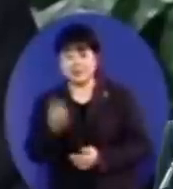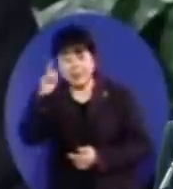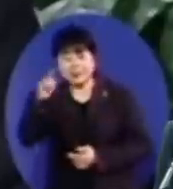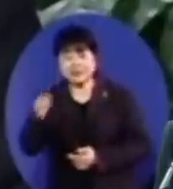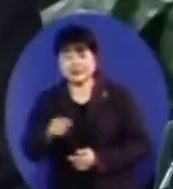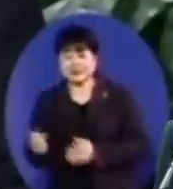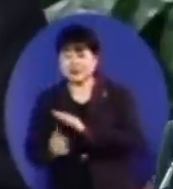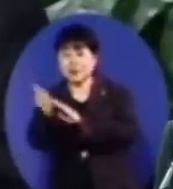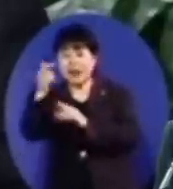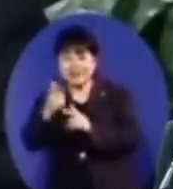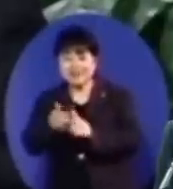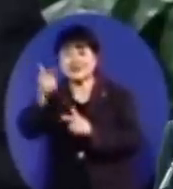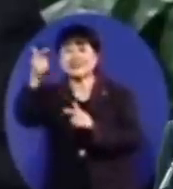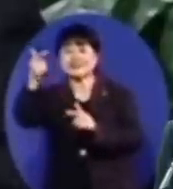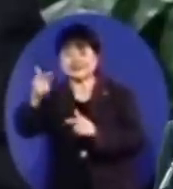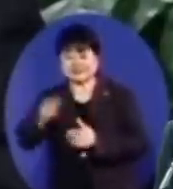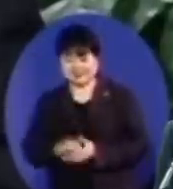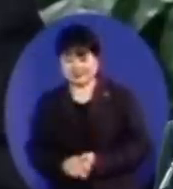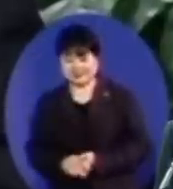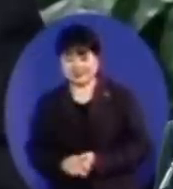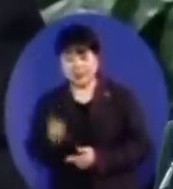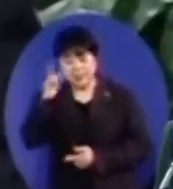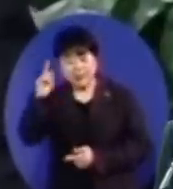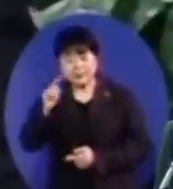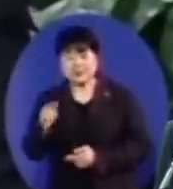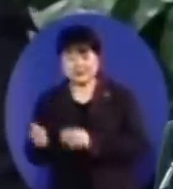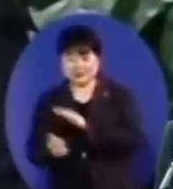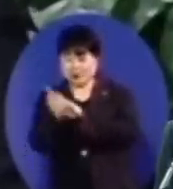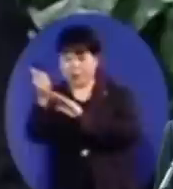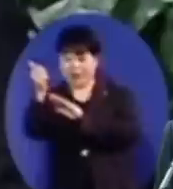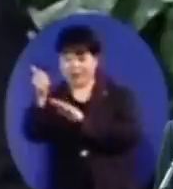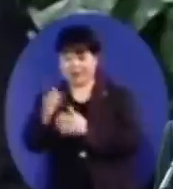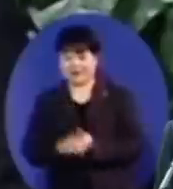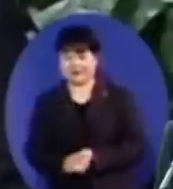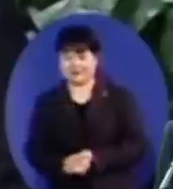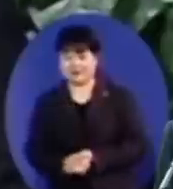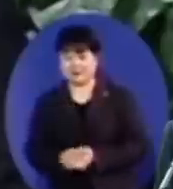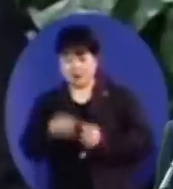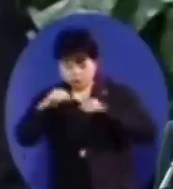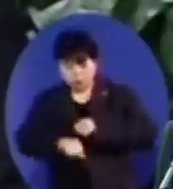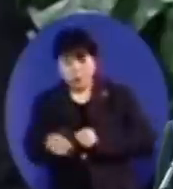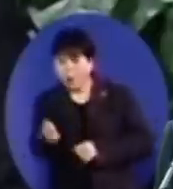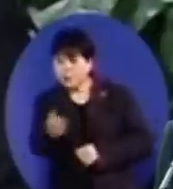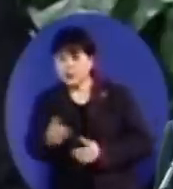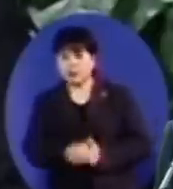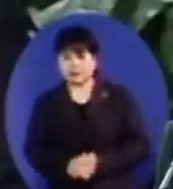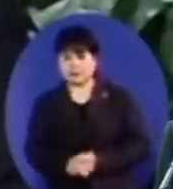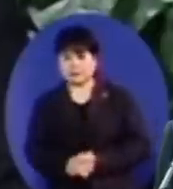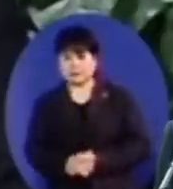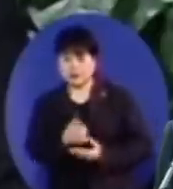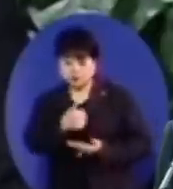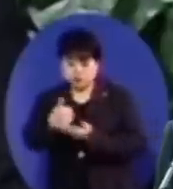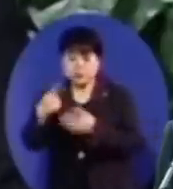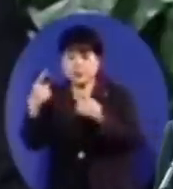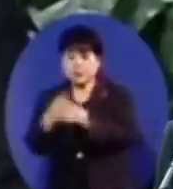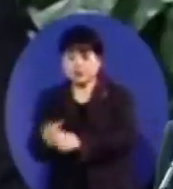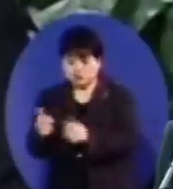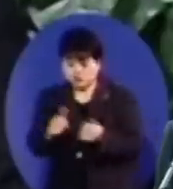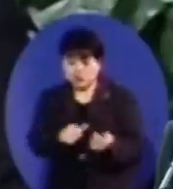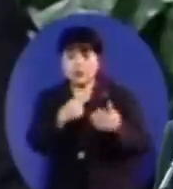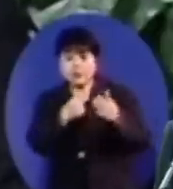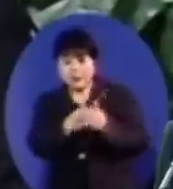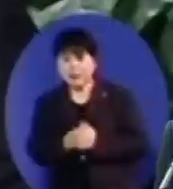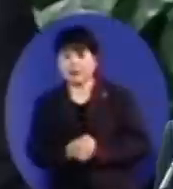것입니다. 예수님이 여러분의 절대 소망이에요. 여러분에게는 절대 절망이 있을 수가 없습니다. 주님이 대신